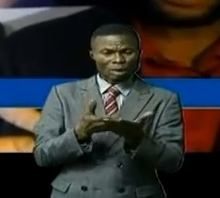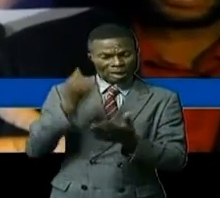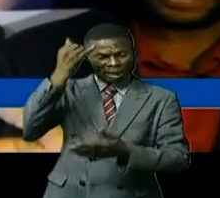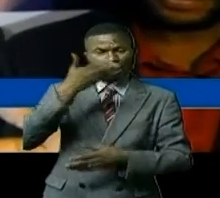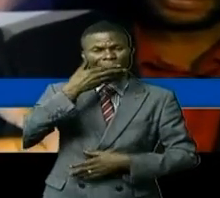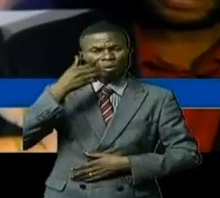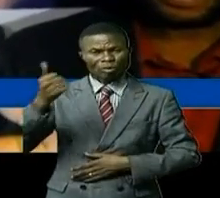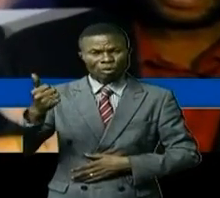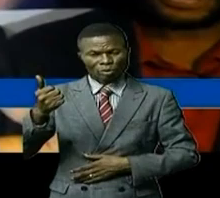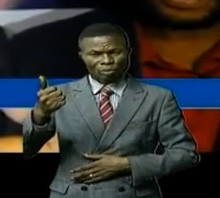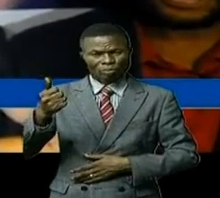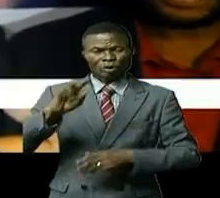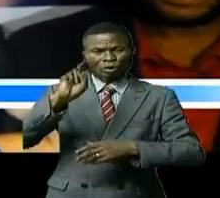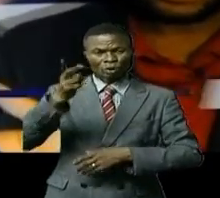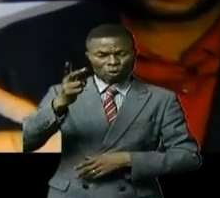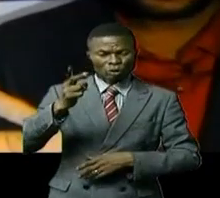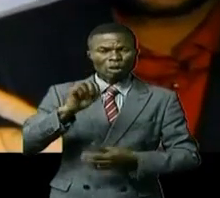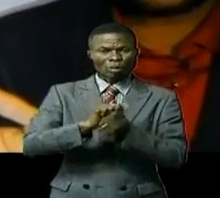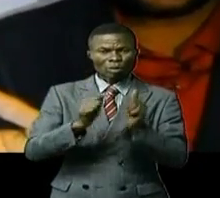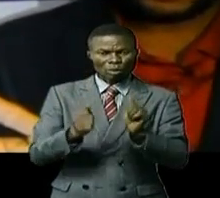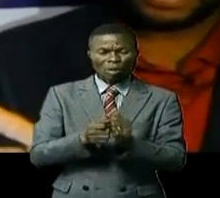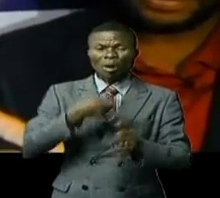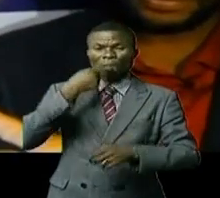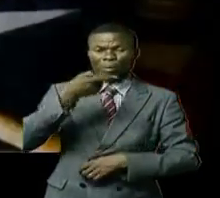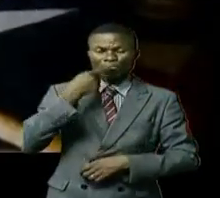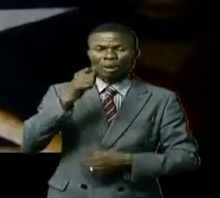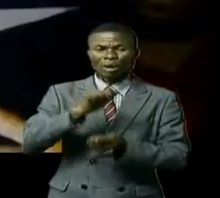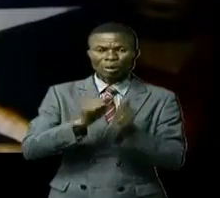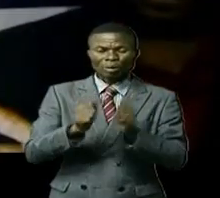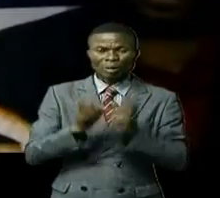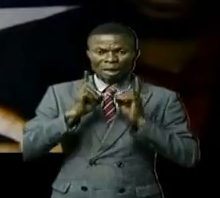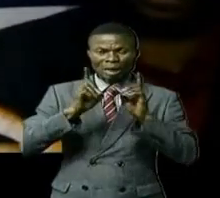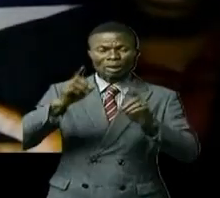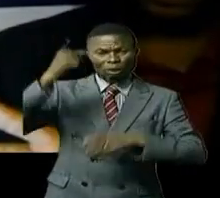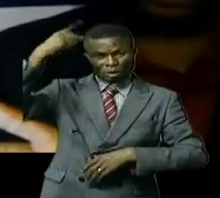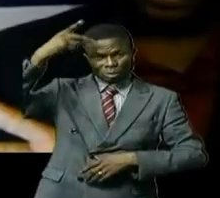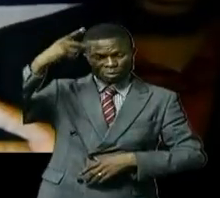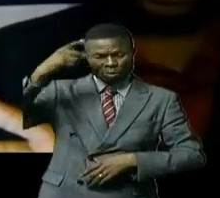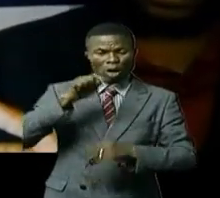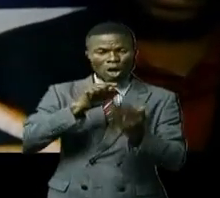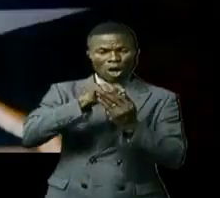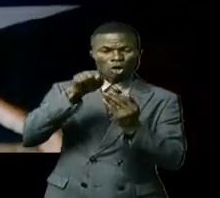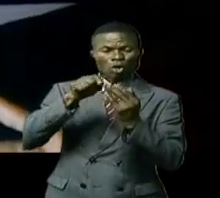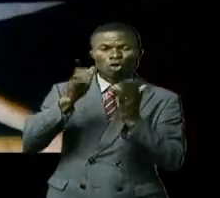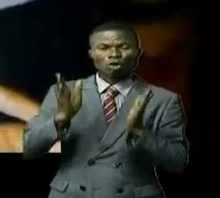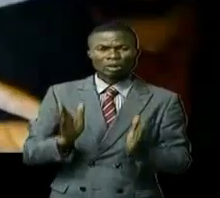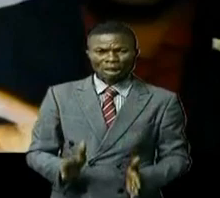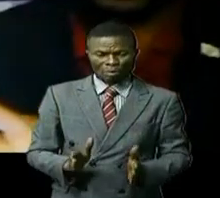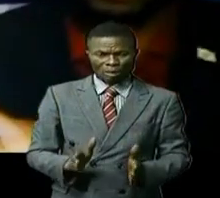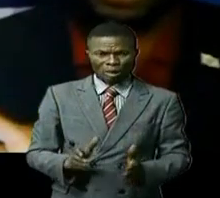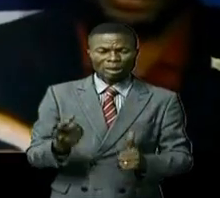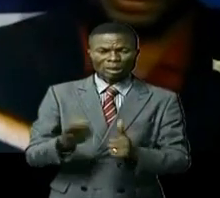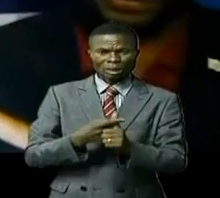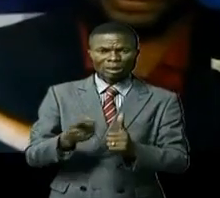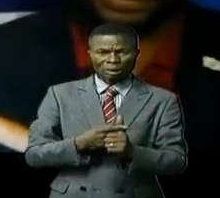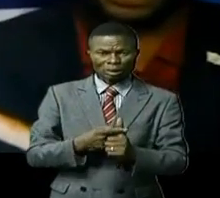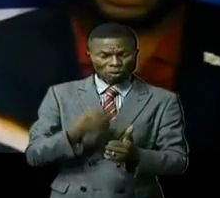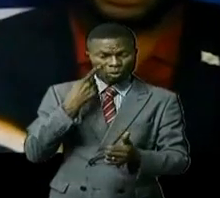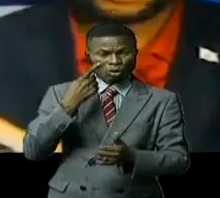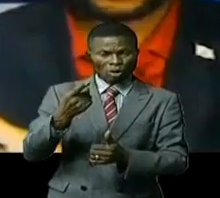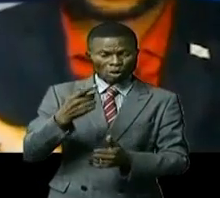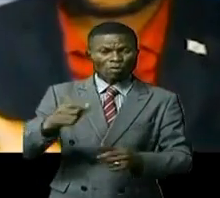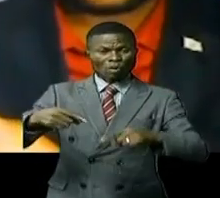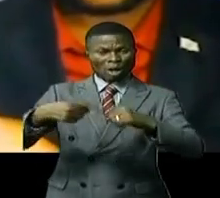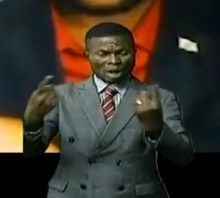Et en deuxième lieu, nous allons parler du discours politique de campagne. notamment en regardant nos adversaires,